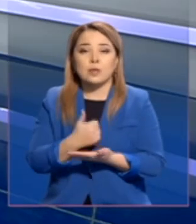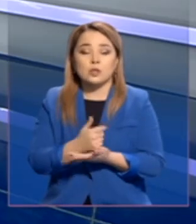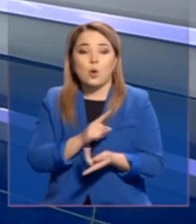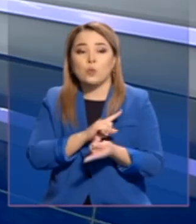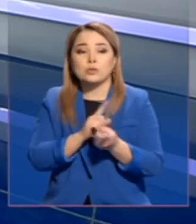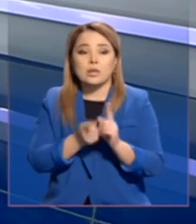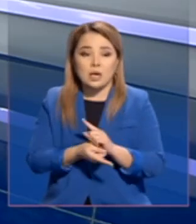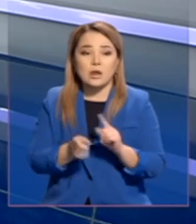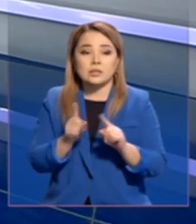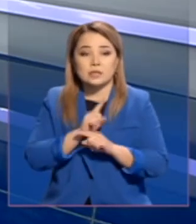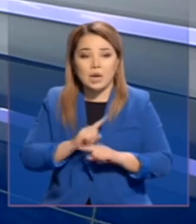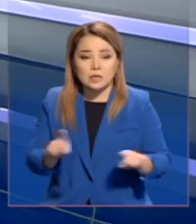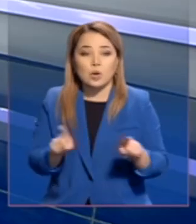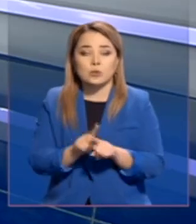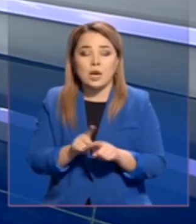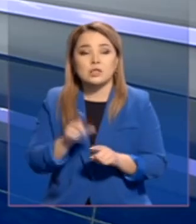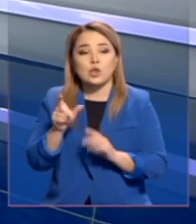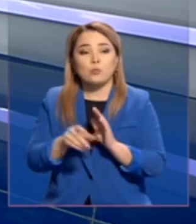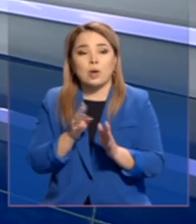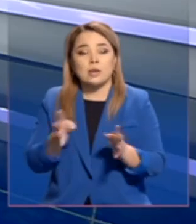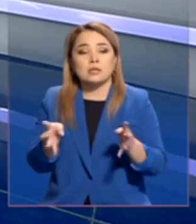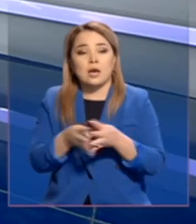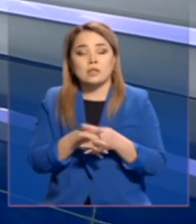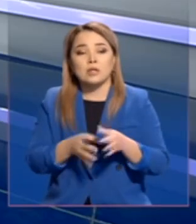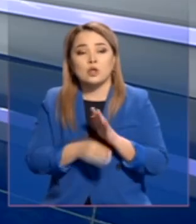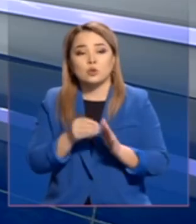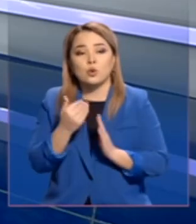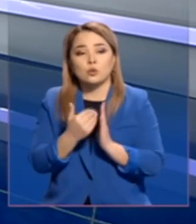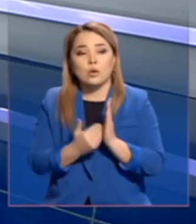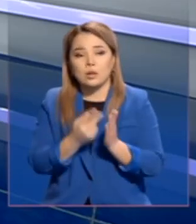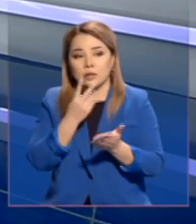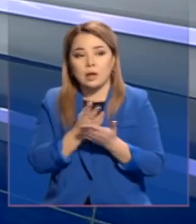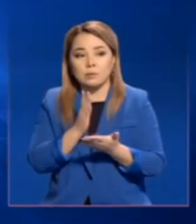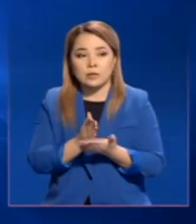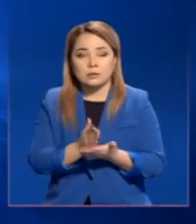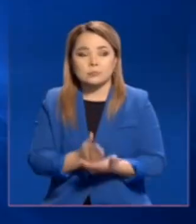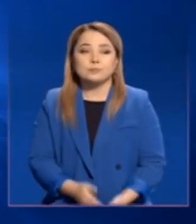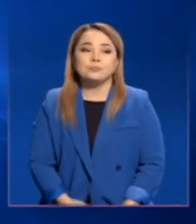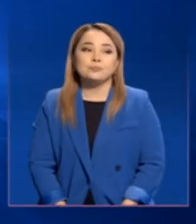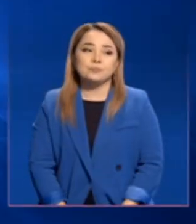өзгешелігі депутаттардың аралас жүйе бойынша сайлануы.